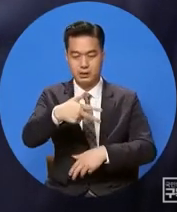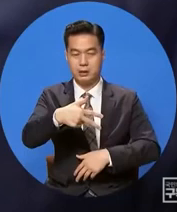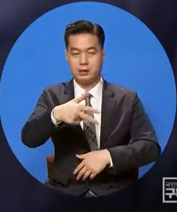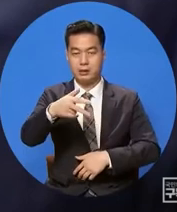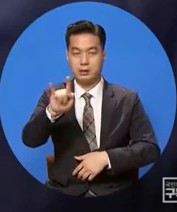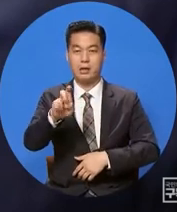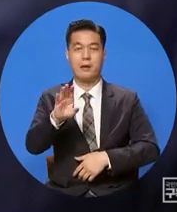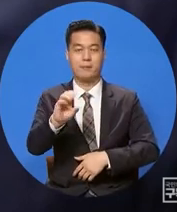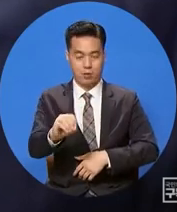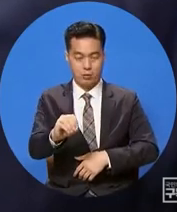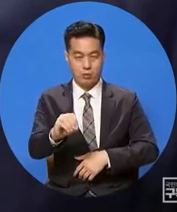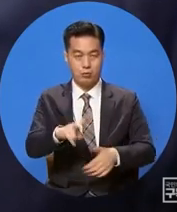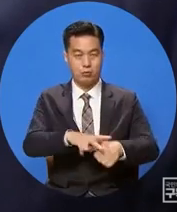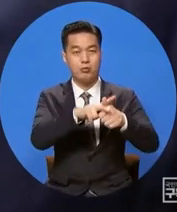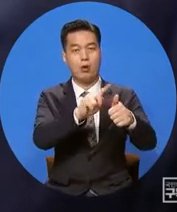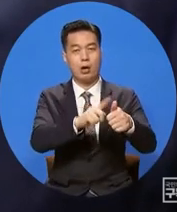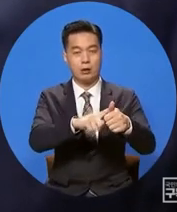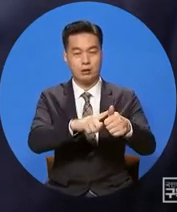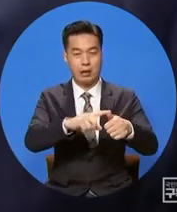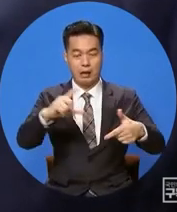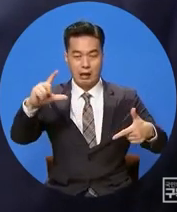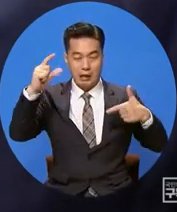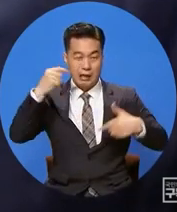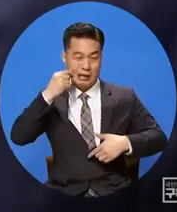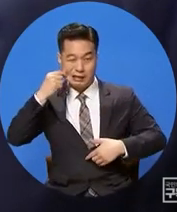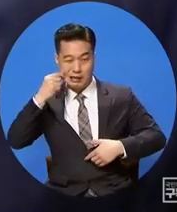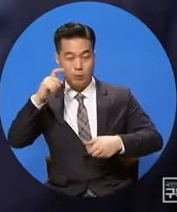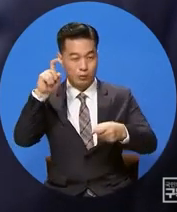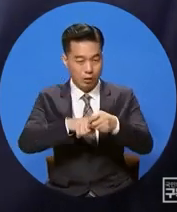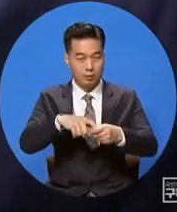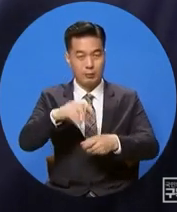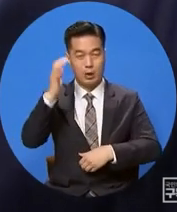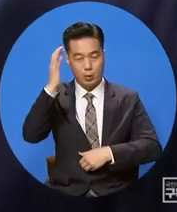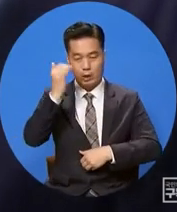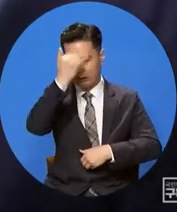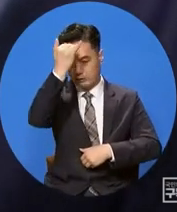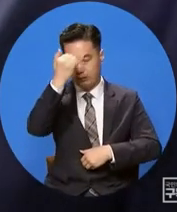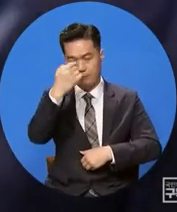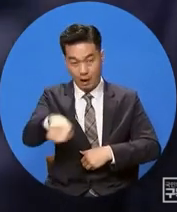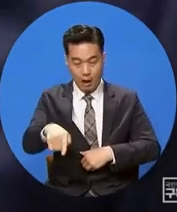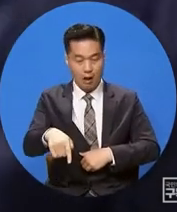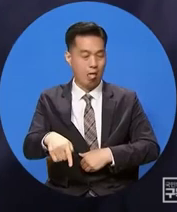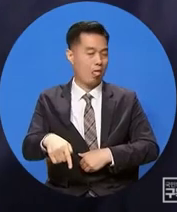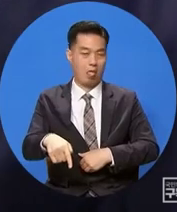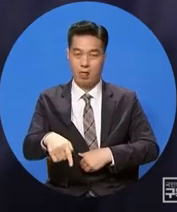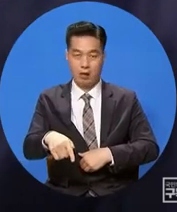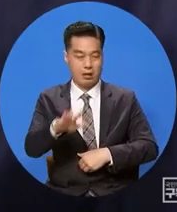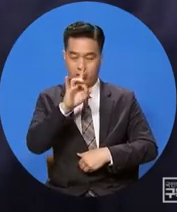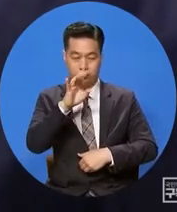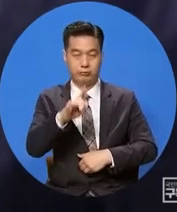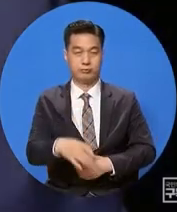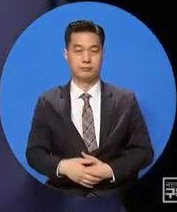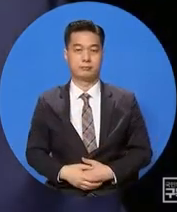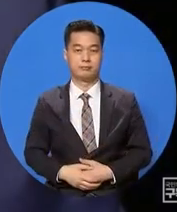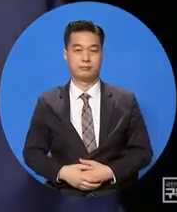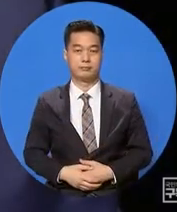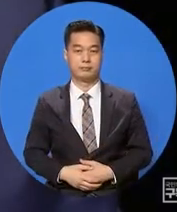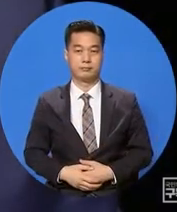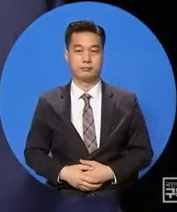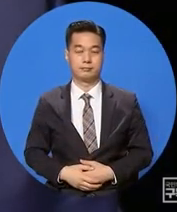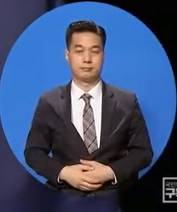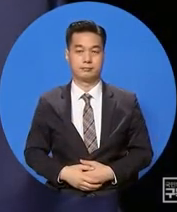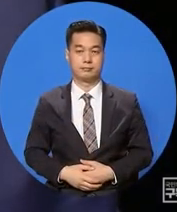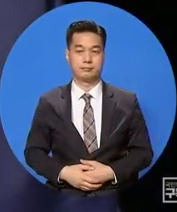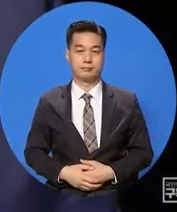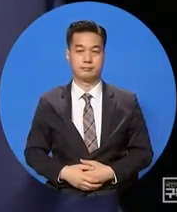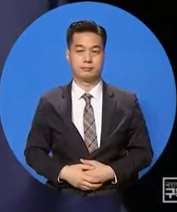후보처럼 저는 파퓰리스트 그리고 부도덕한 사람이 네. 저 대통령이 돼서는 절대 안 되죠. 그러니까 이 뭐 문재인 정부도